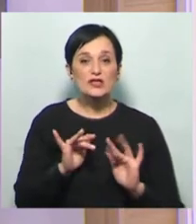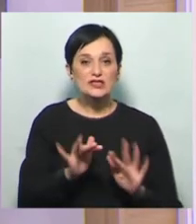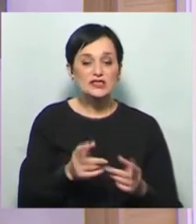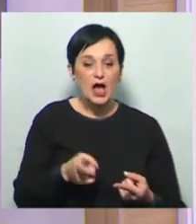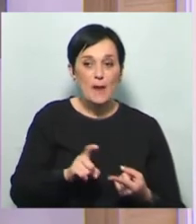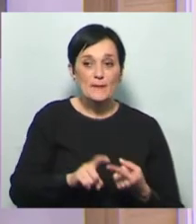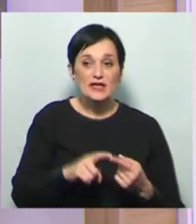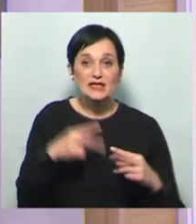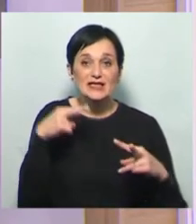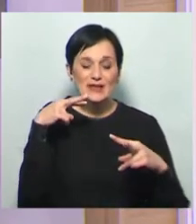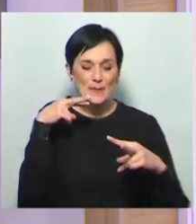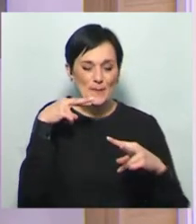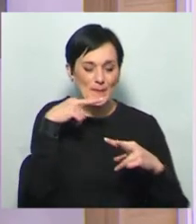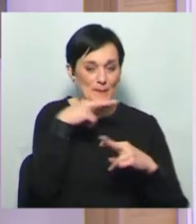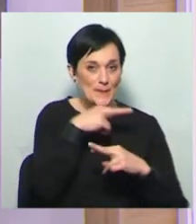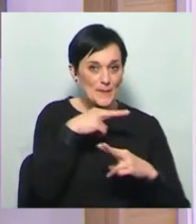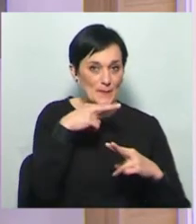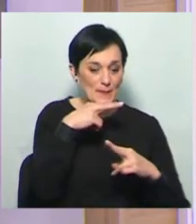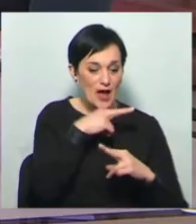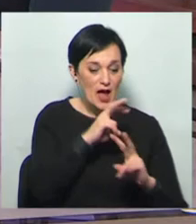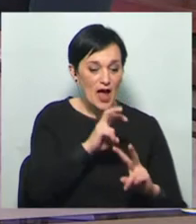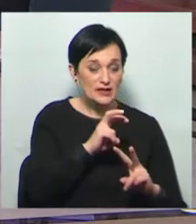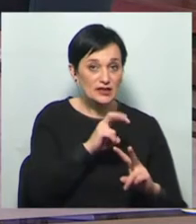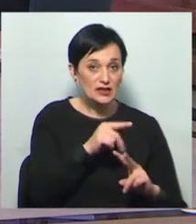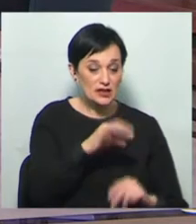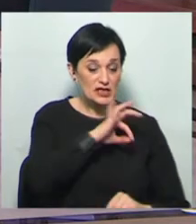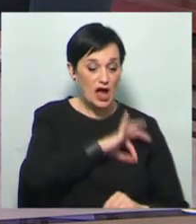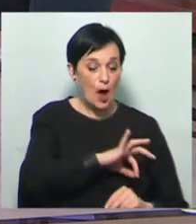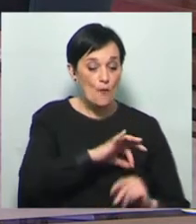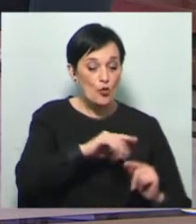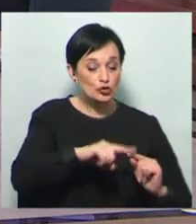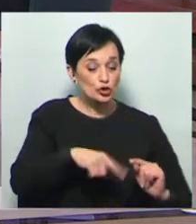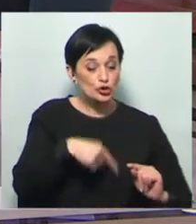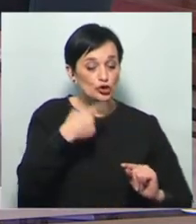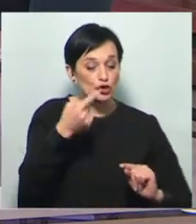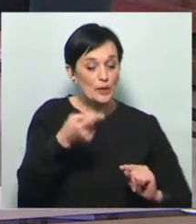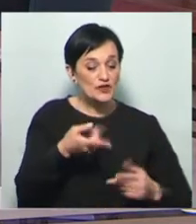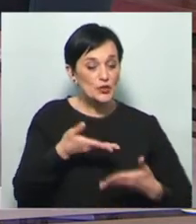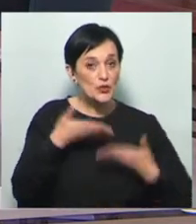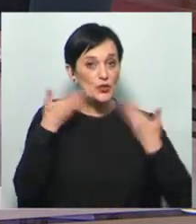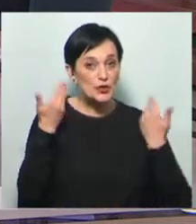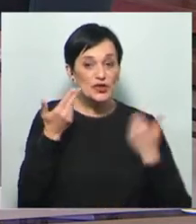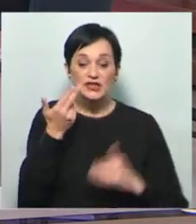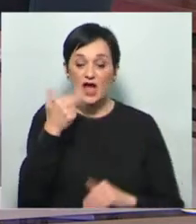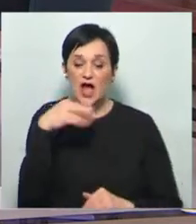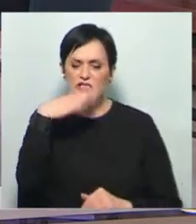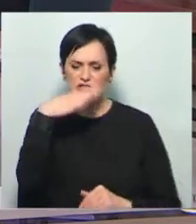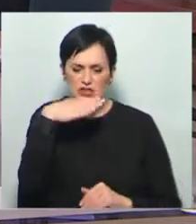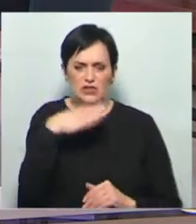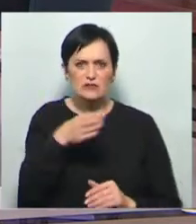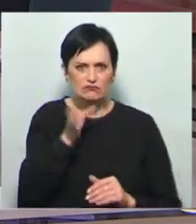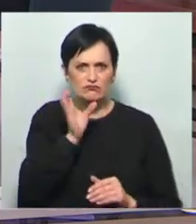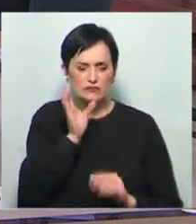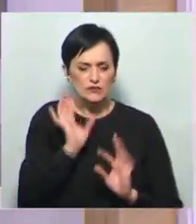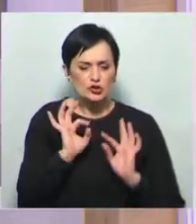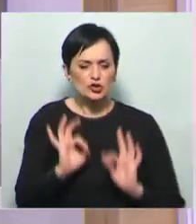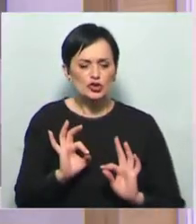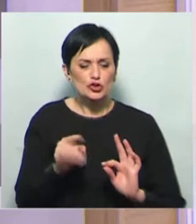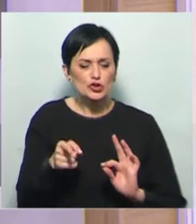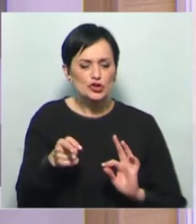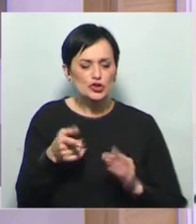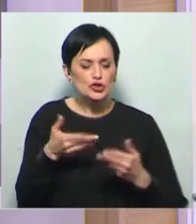ეხებოდა მედიკამენტების გამოყენების შემდეგ შვებას და წყლის ადეკვატური მოხმარების შემდეგ შვებას.